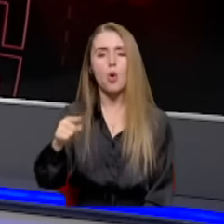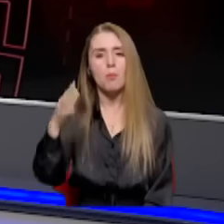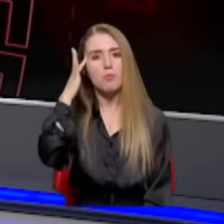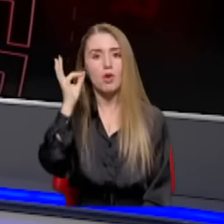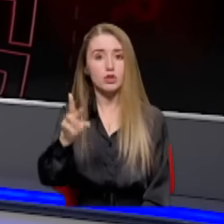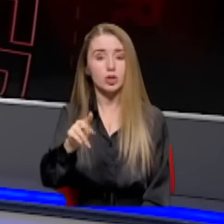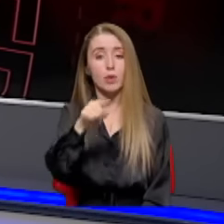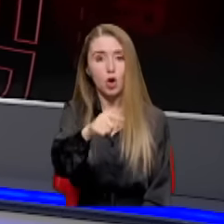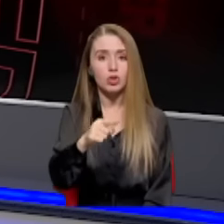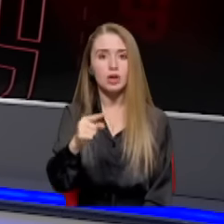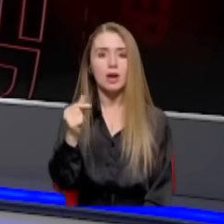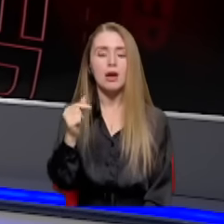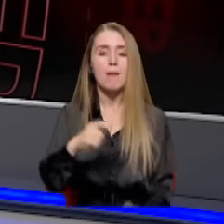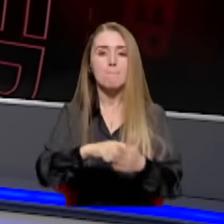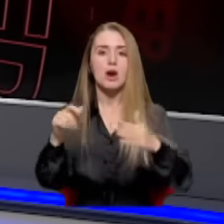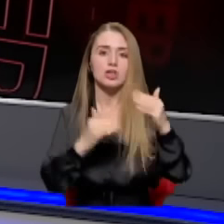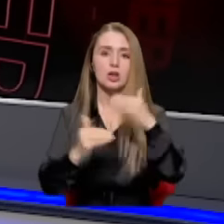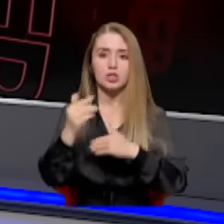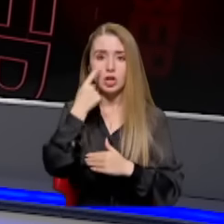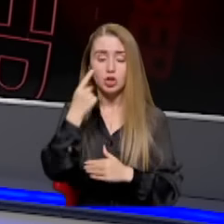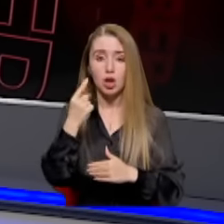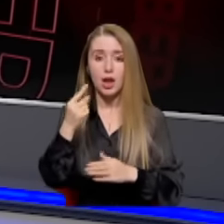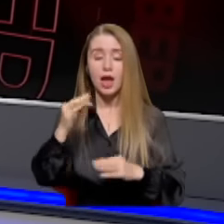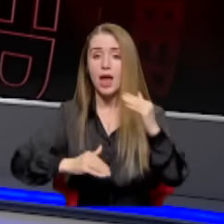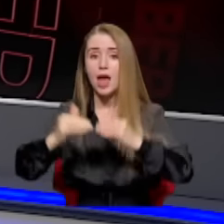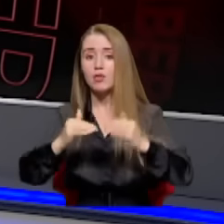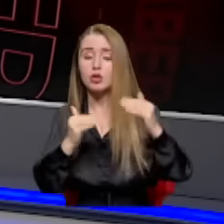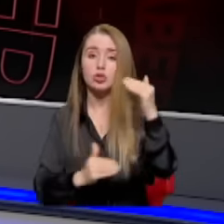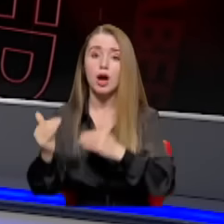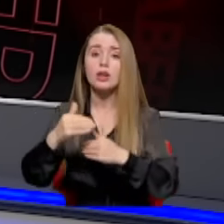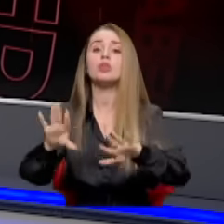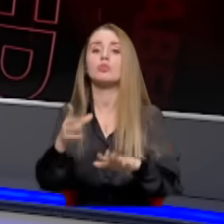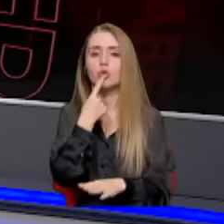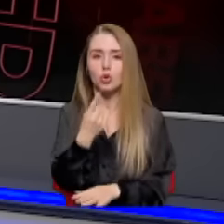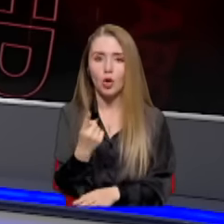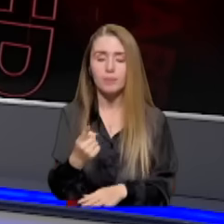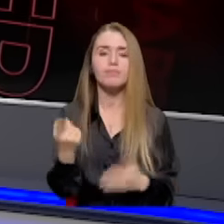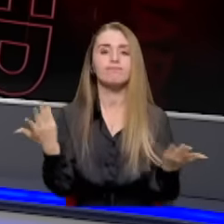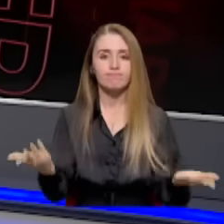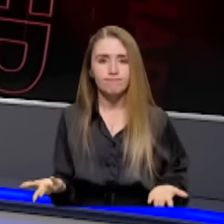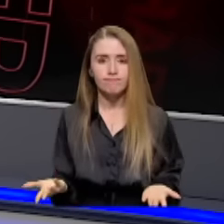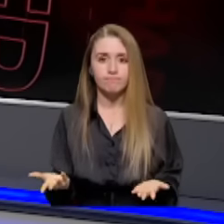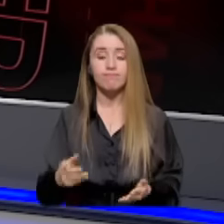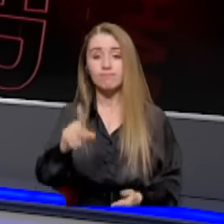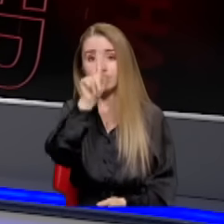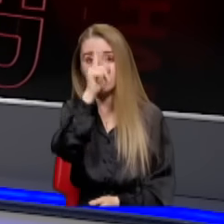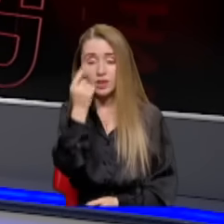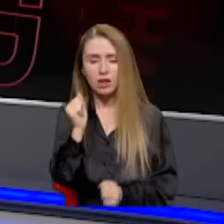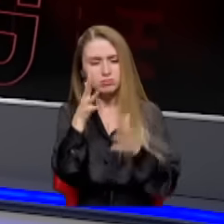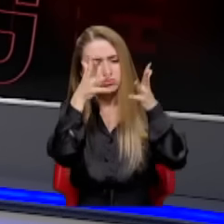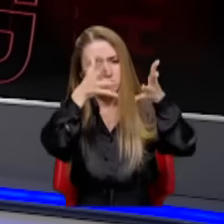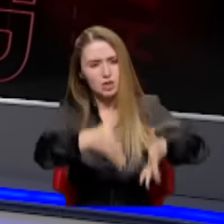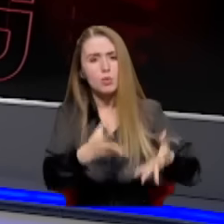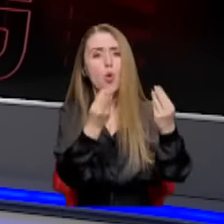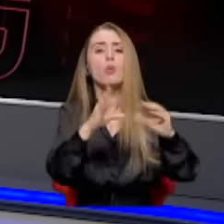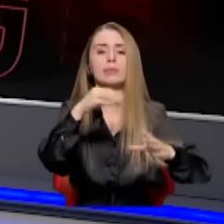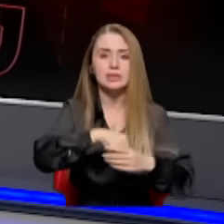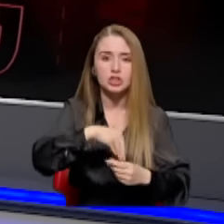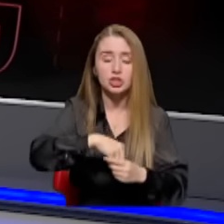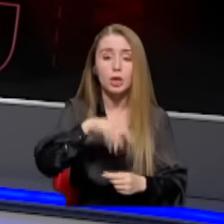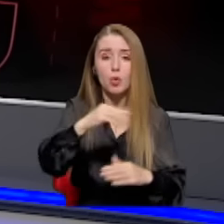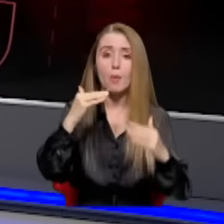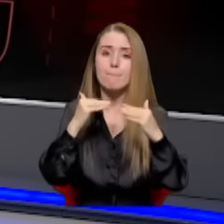o da ücret artışlarının enflasyonu artıracağı görüşüne katılmıyor. Hakikaten sadece harcama olmasın diyerek